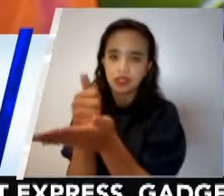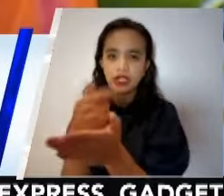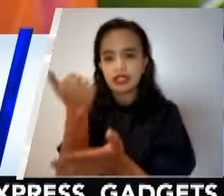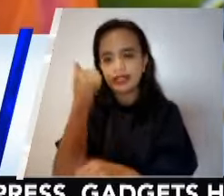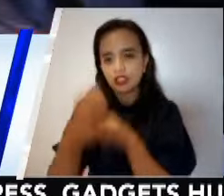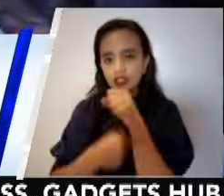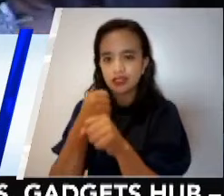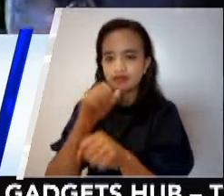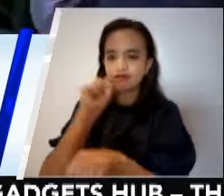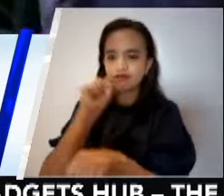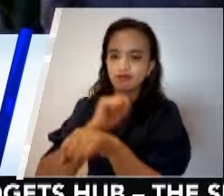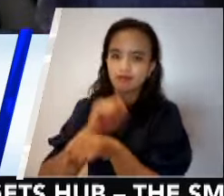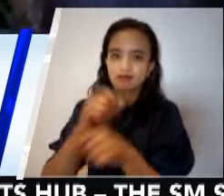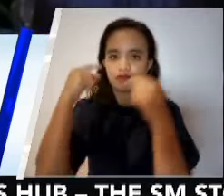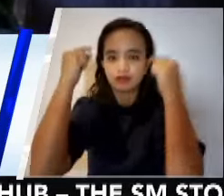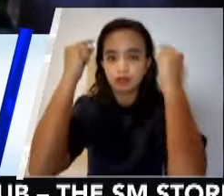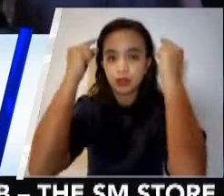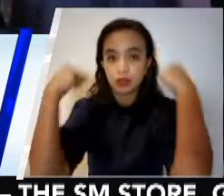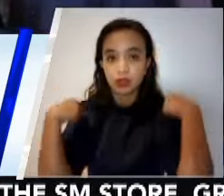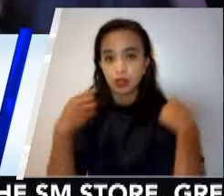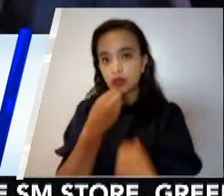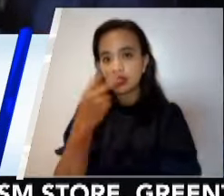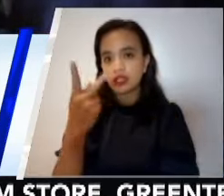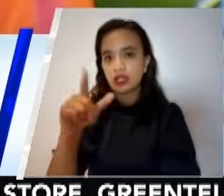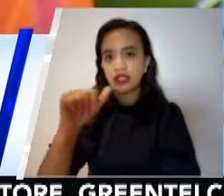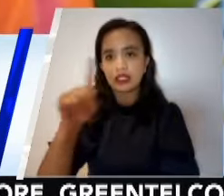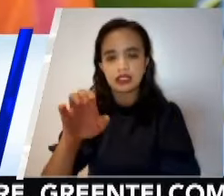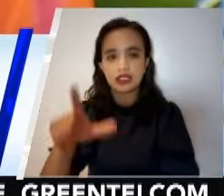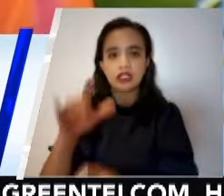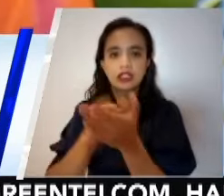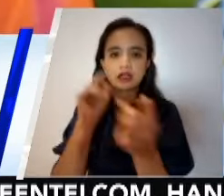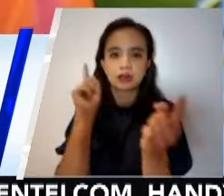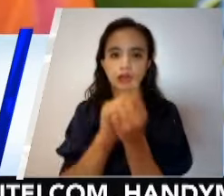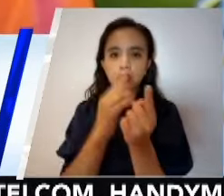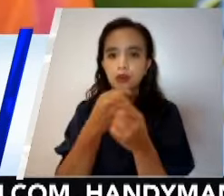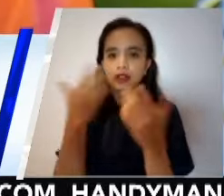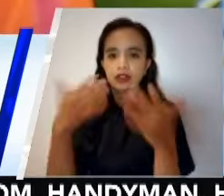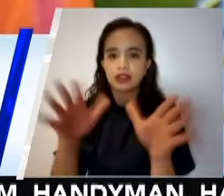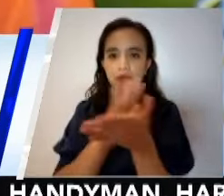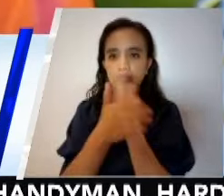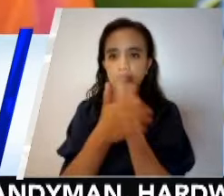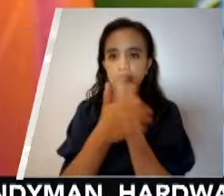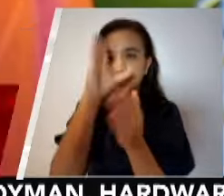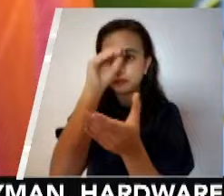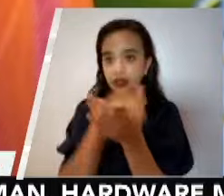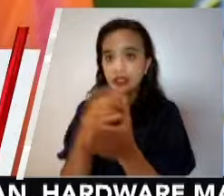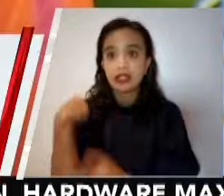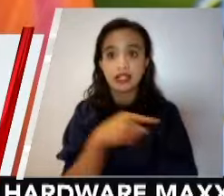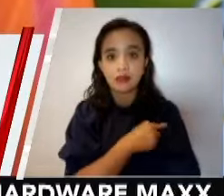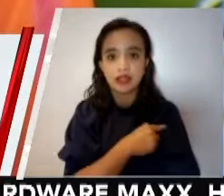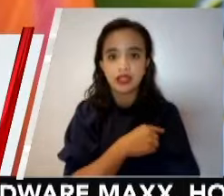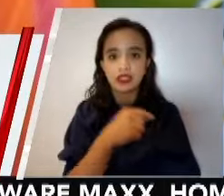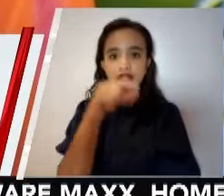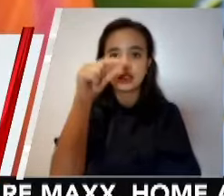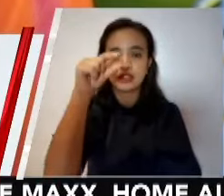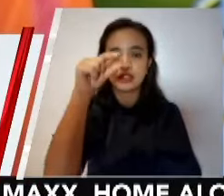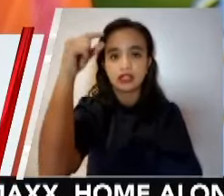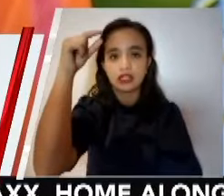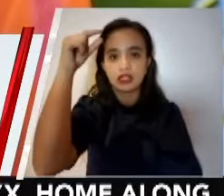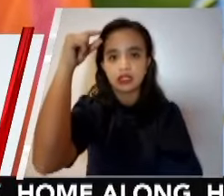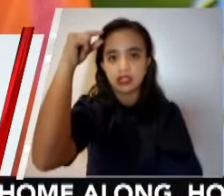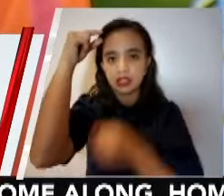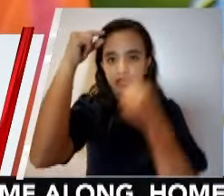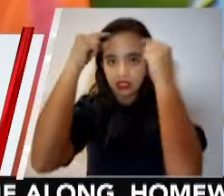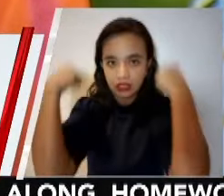Qatar si Kaisel at doon na rin nakilala ang napangasawa. Sa Qatar po kami, walang, kumbaga hindi